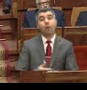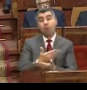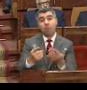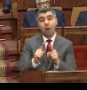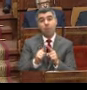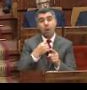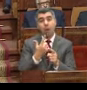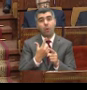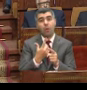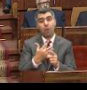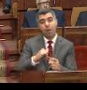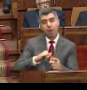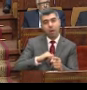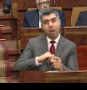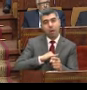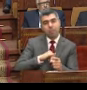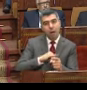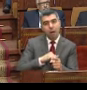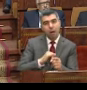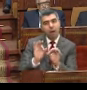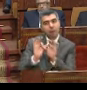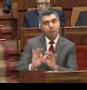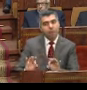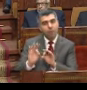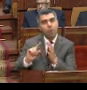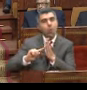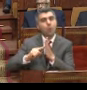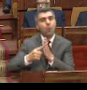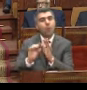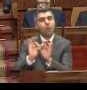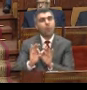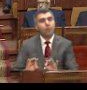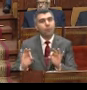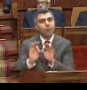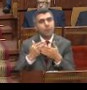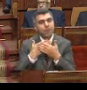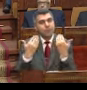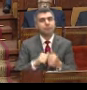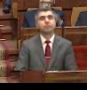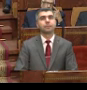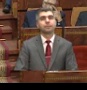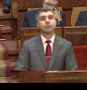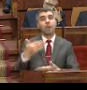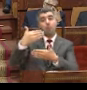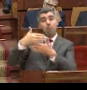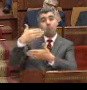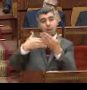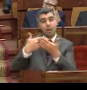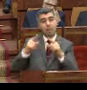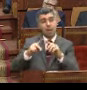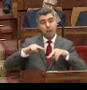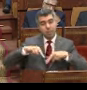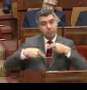ديال الصرف الصحي وشبكة الماء وشبكة الكهرباء، ثم كذلك ما تبناش فيه المطعم